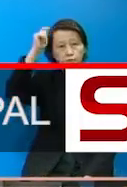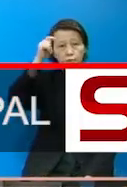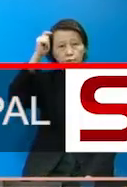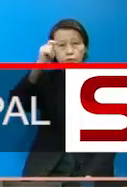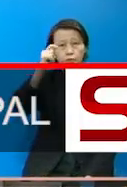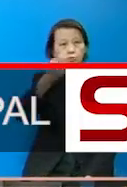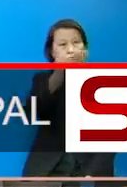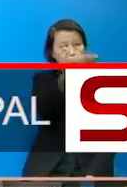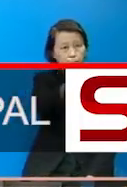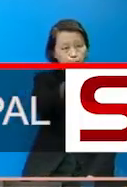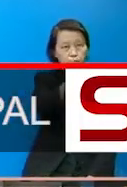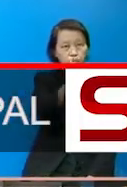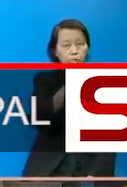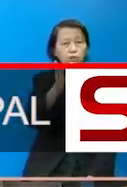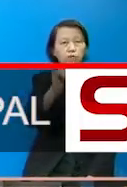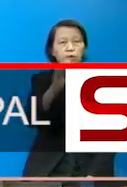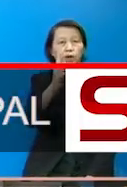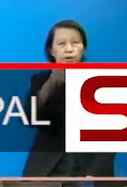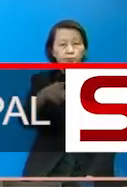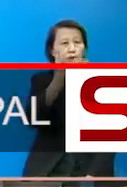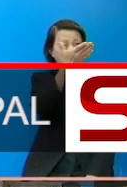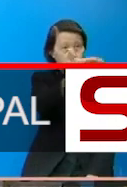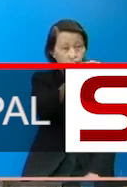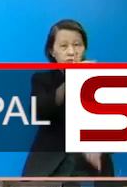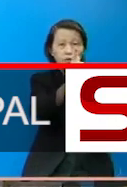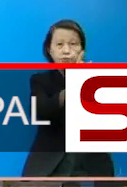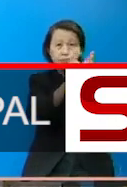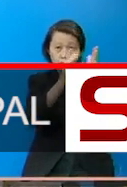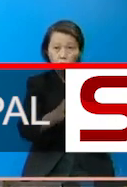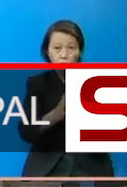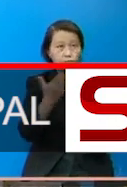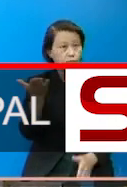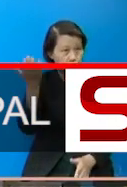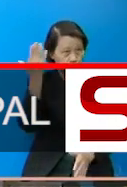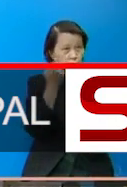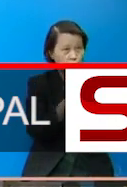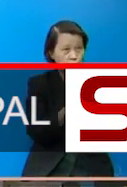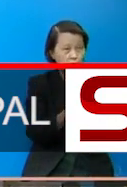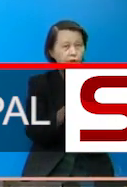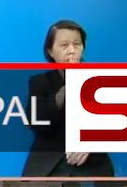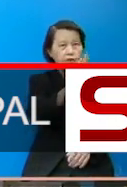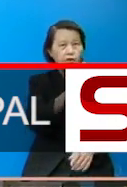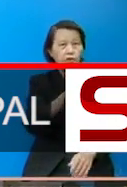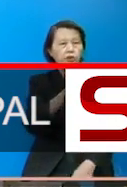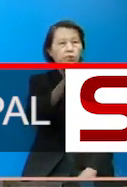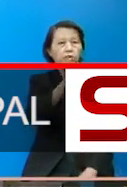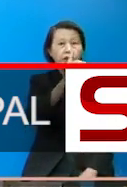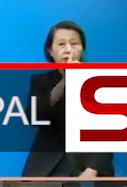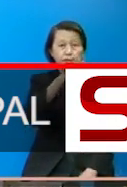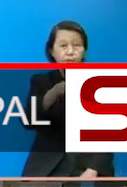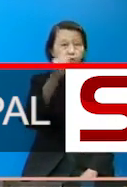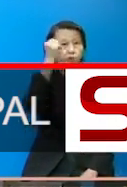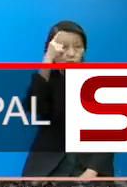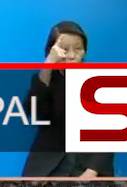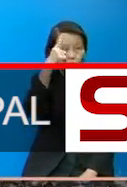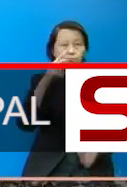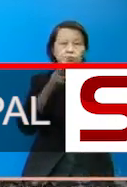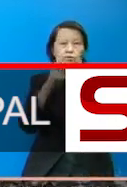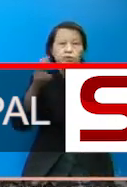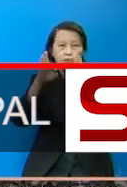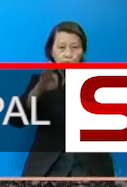Tuan Speaker juga merupakan seorang peguam dulu. Tuan Speaker faham betapa